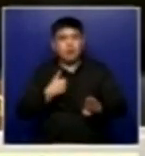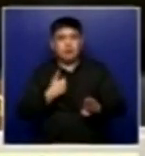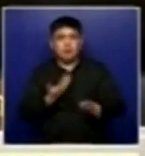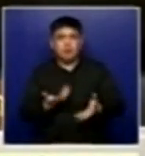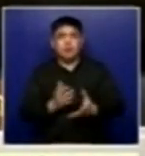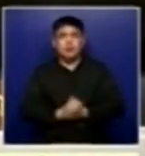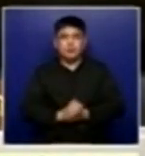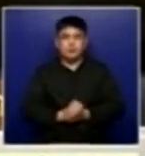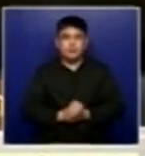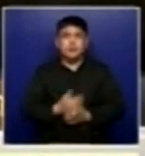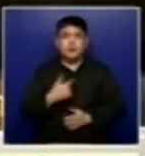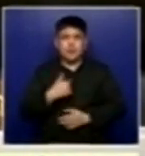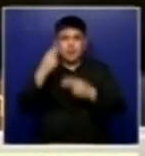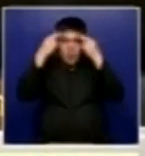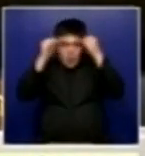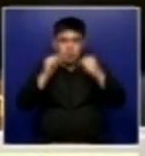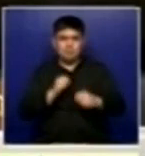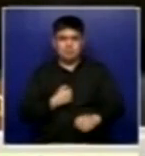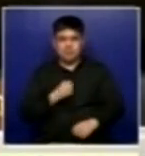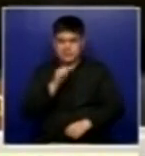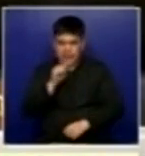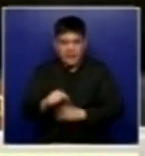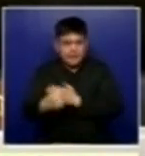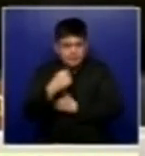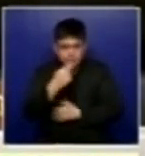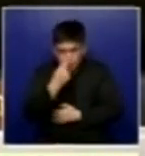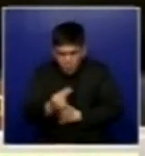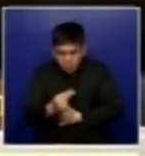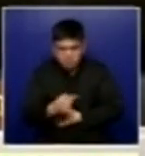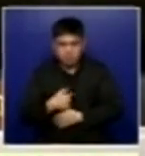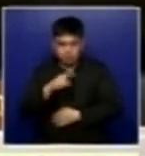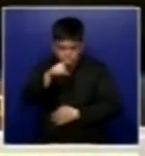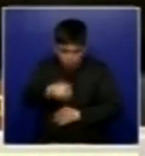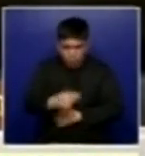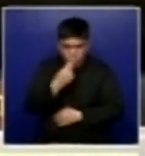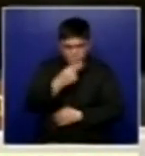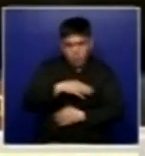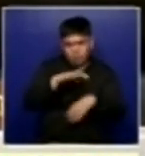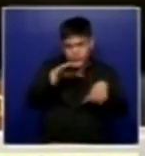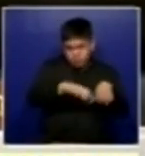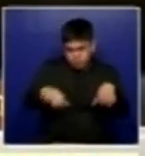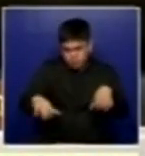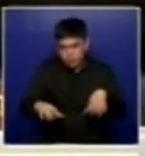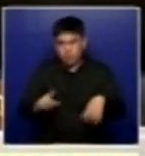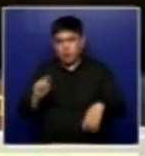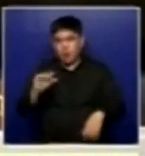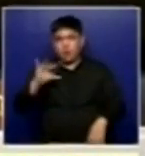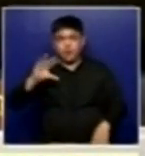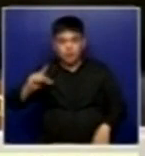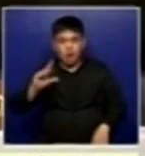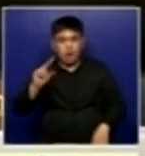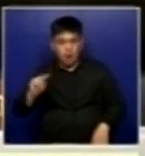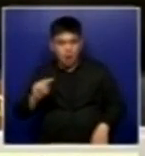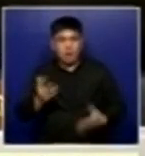ไม่นะครับตรงนี้ท่านนายกท่านก็ได้กำชับไปนะในทุกท้องที่นะครับทุกท้องที่ในบชน.เองแล้วก็ในเขตปริมณ